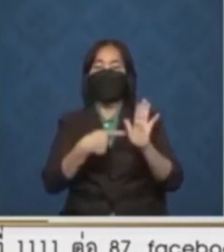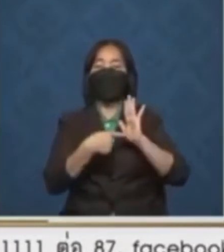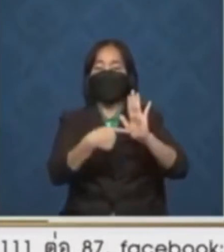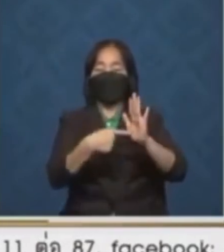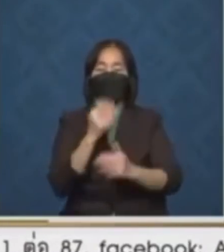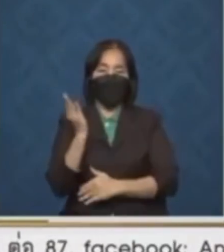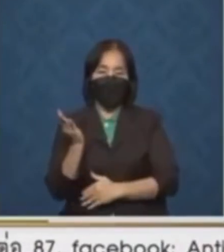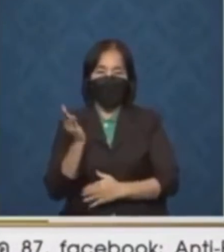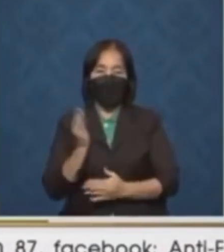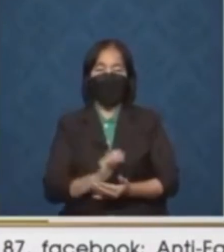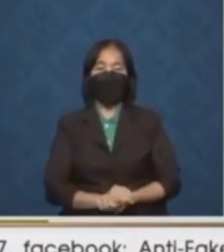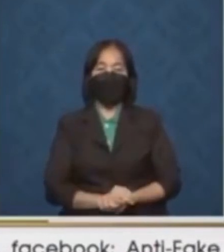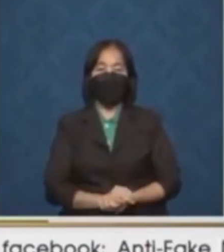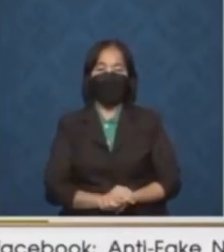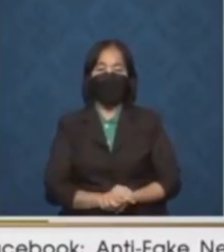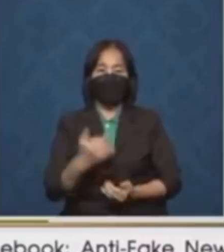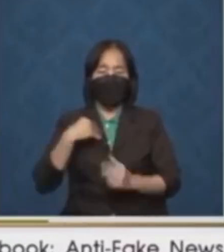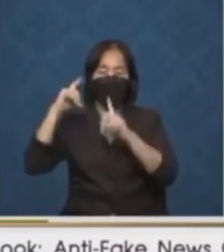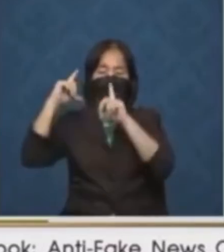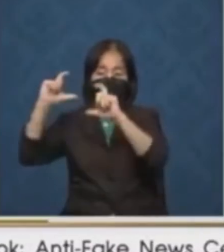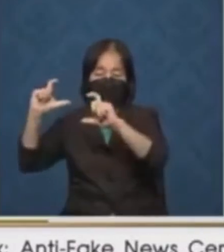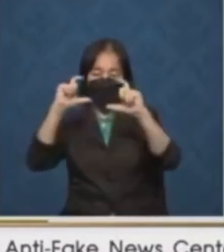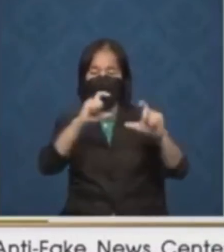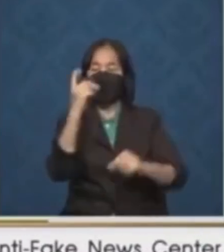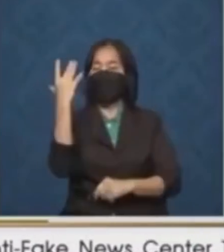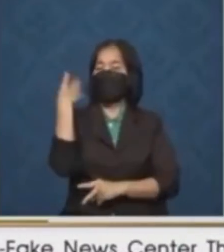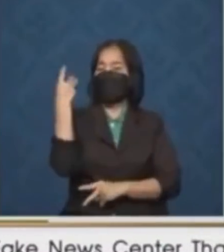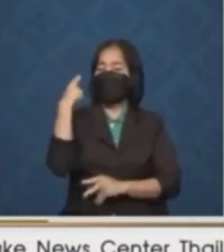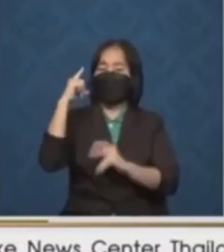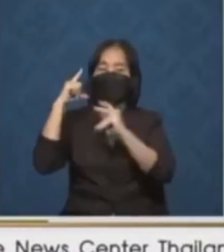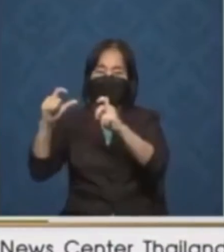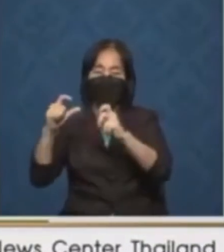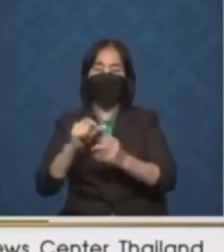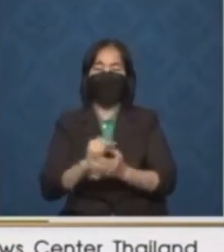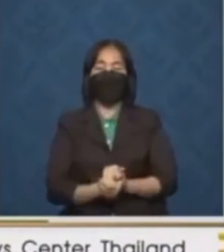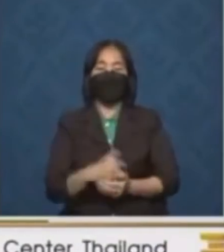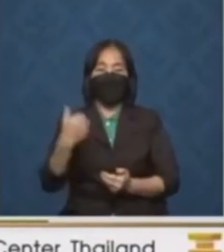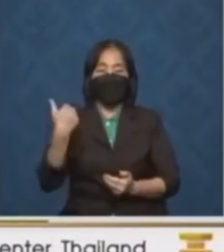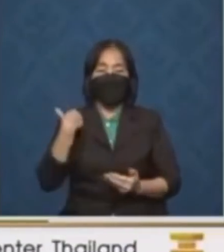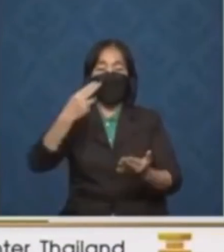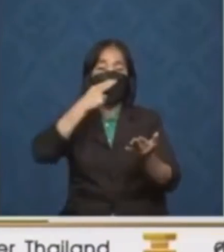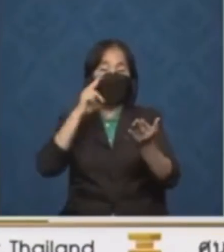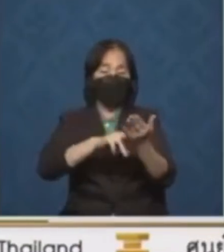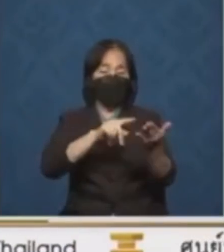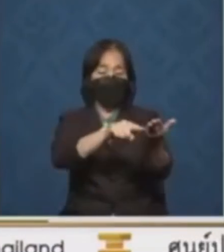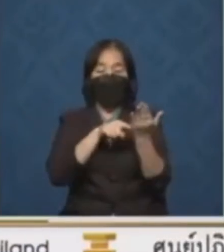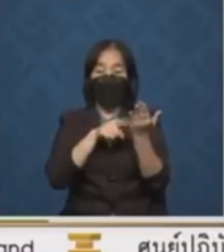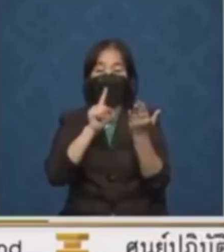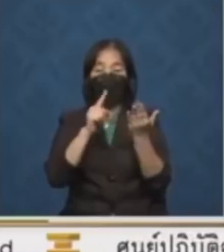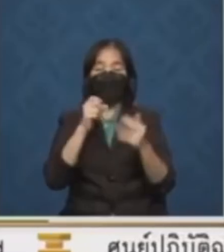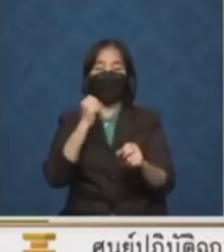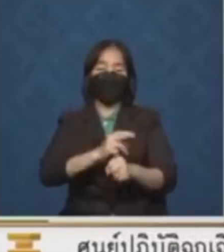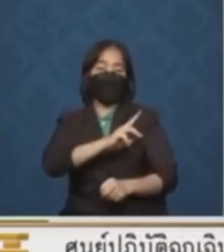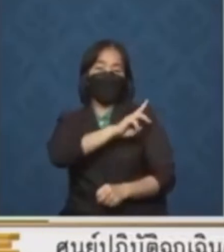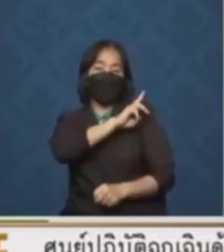ช่ค่ะ อย่างที่ท่านพลเอกชัยชาญว่ามานะเรื่องนี้เราก็ไม่อยากอธิบายซ้ำมากเพราะว่าเดี๋ยวท่านผู้ชมคงจะรับทราบอยู่แล้วนะครับ